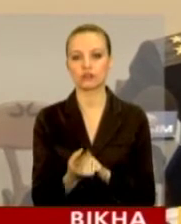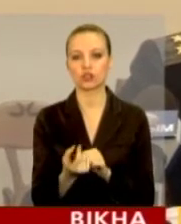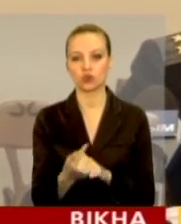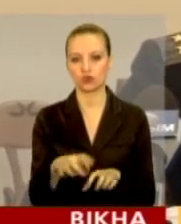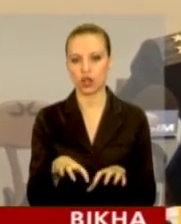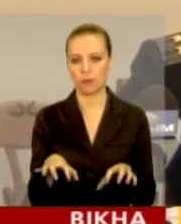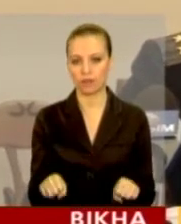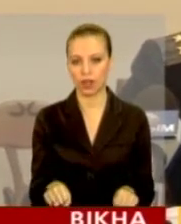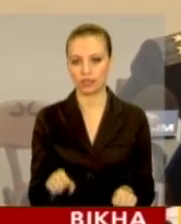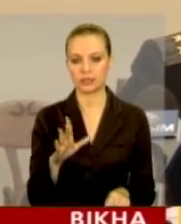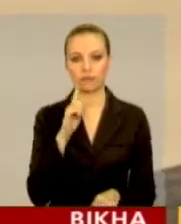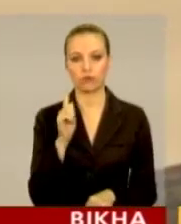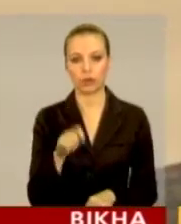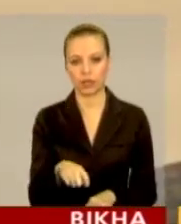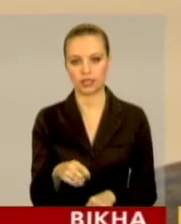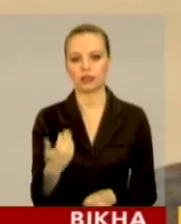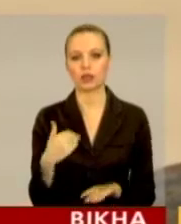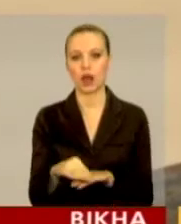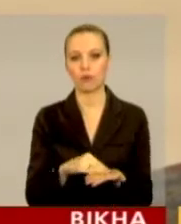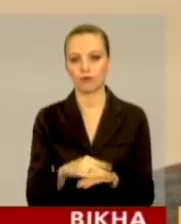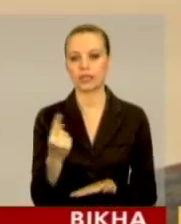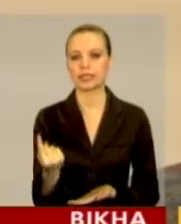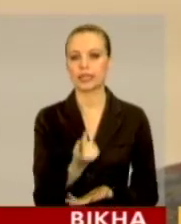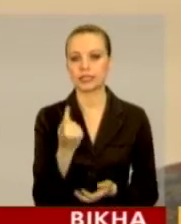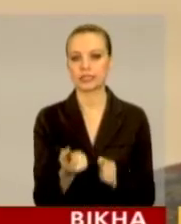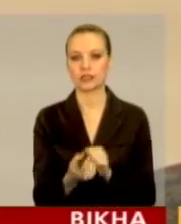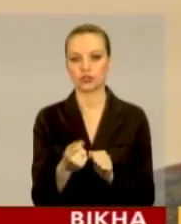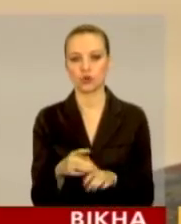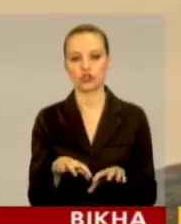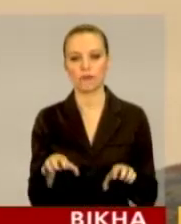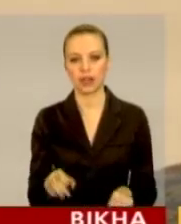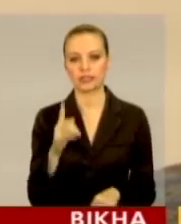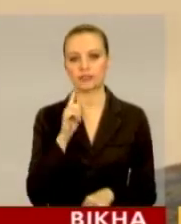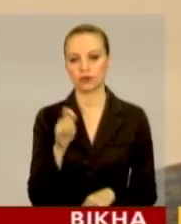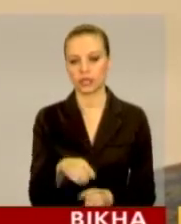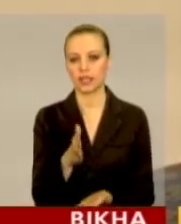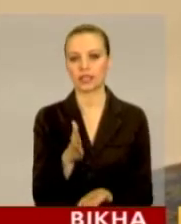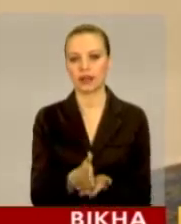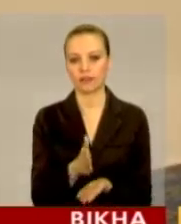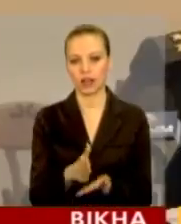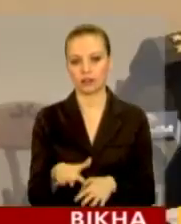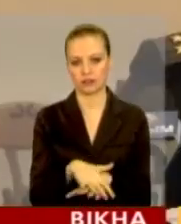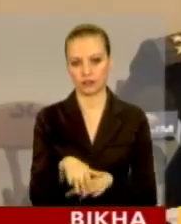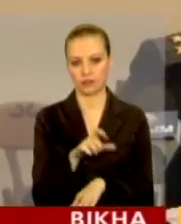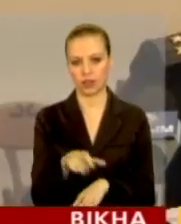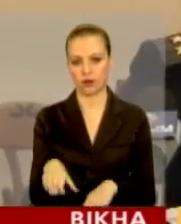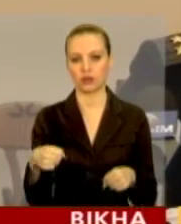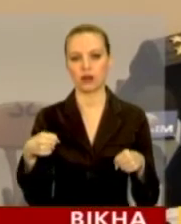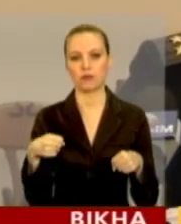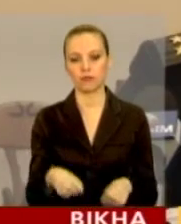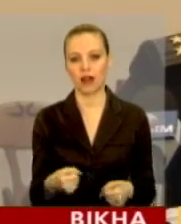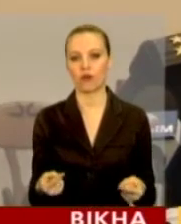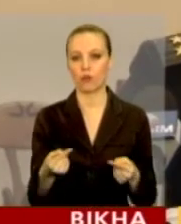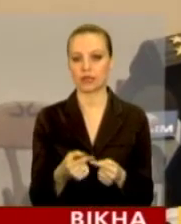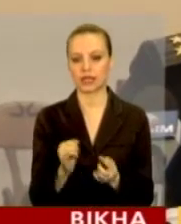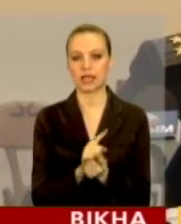істочником влади в Україні, я повторюю, єдиним істочником влади в Україні є народ. Право определяти